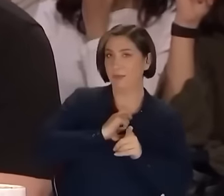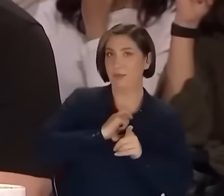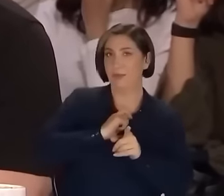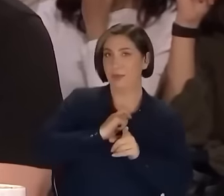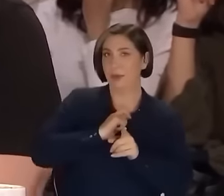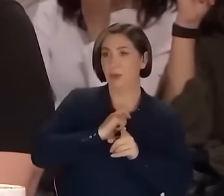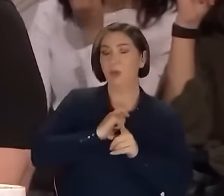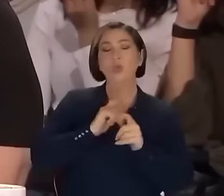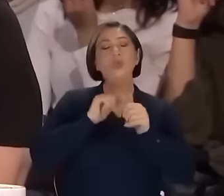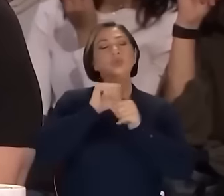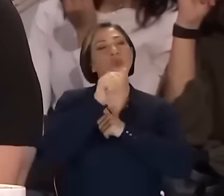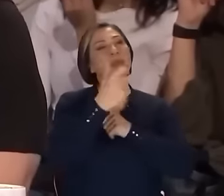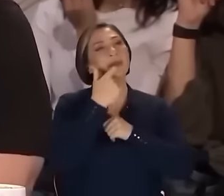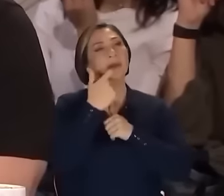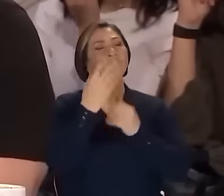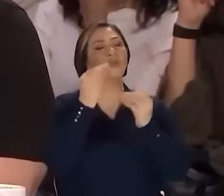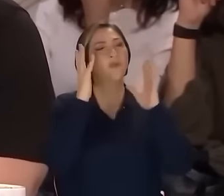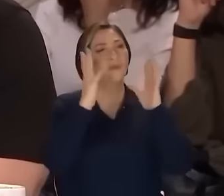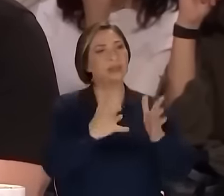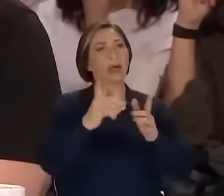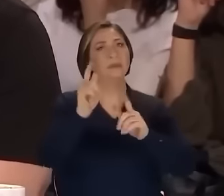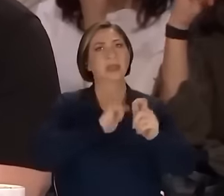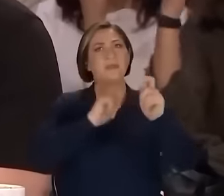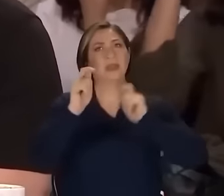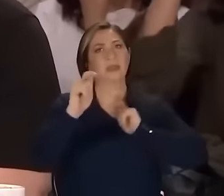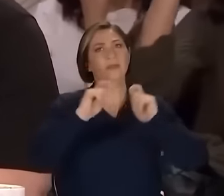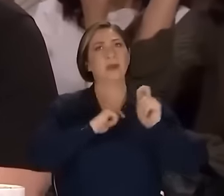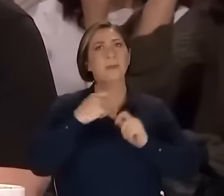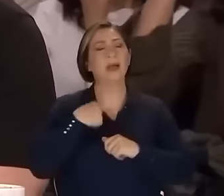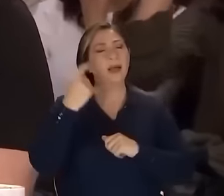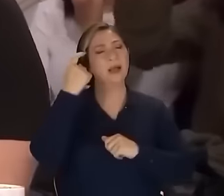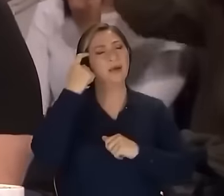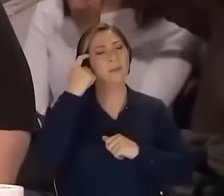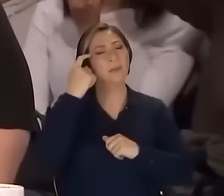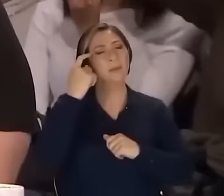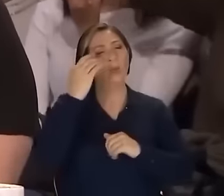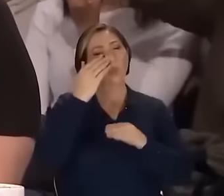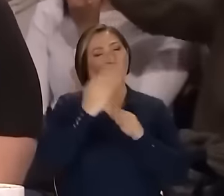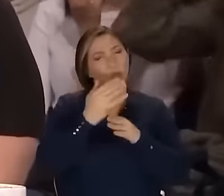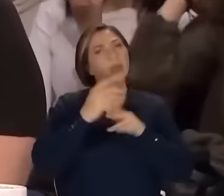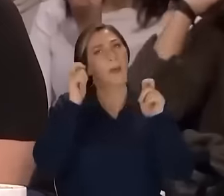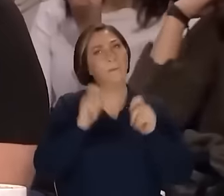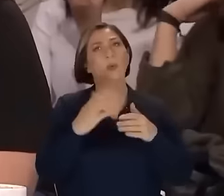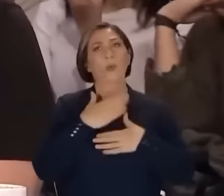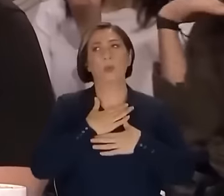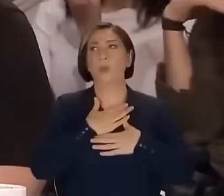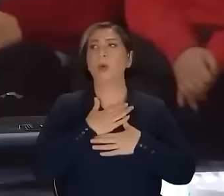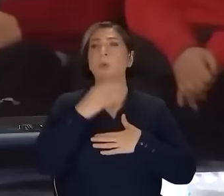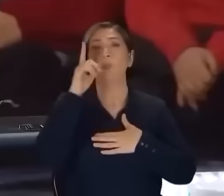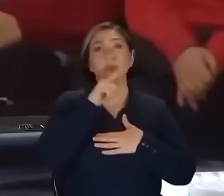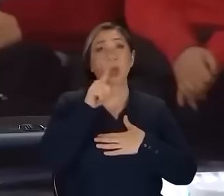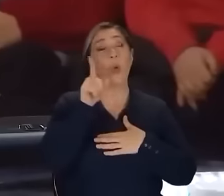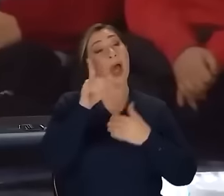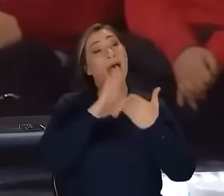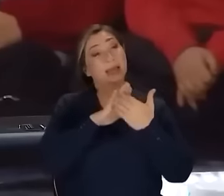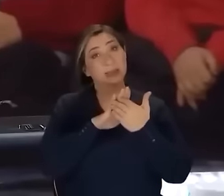bulunuyor. Uzun yıllardır bir sürü mecrada. Ben kafama yatanı yapıyorum. Dolayısıyla o